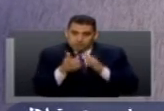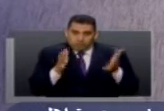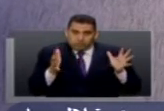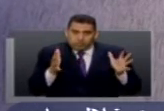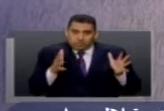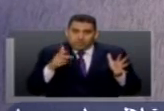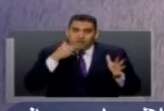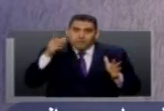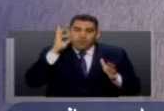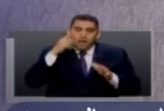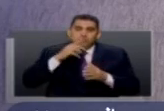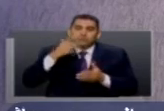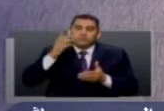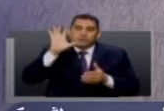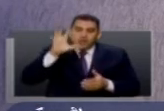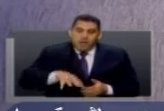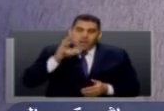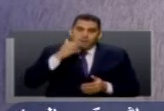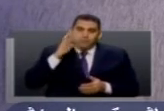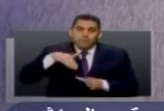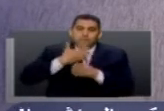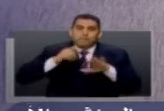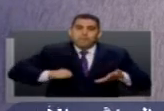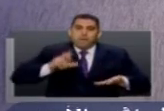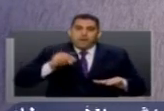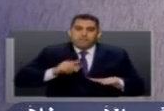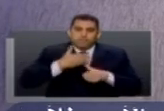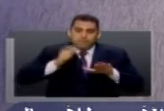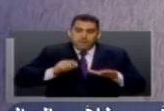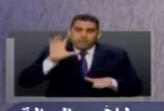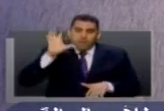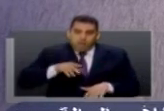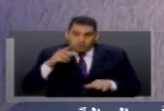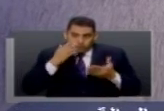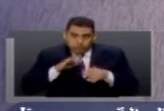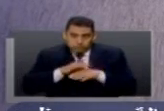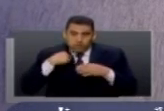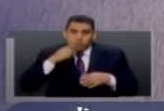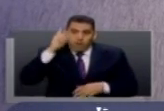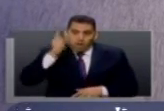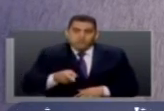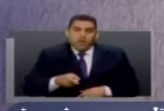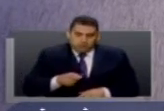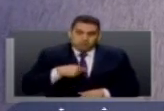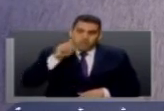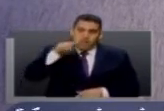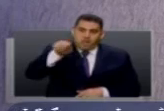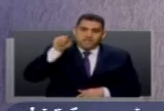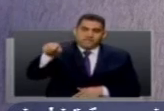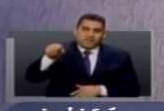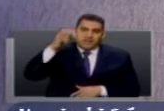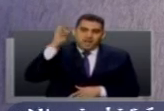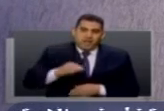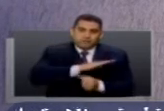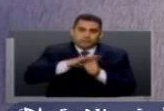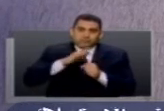نزلوا على حكم بمعنى احتكموا الى محكمه الى قضاء كما نسميه اليوم سلطه قضائيه الامر الثاني غير صحيح انه